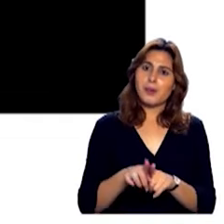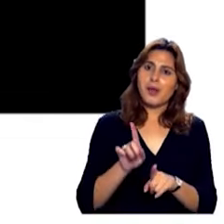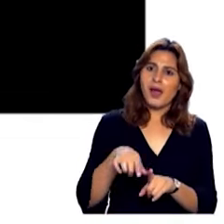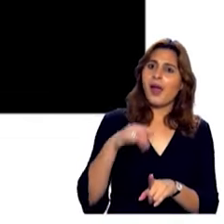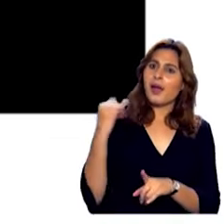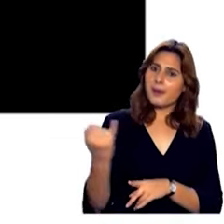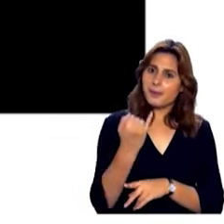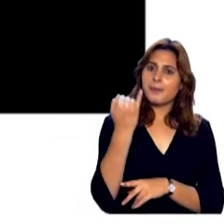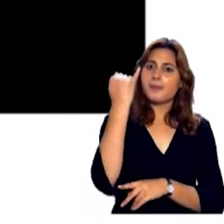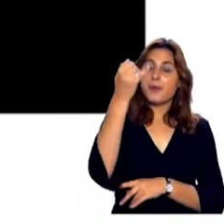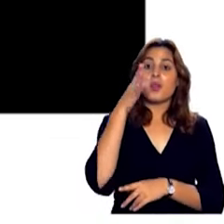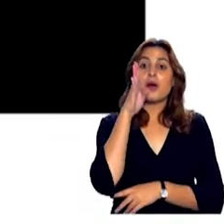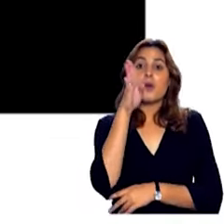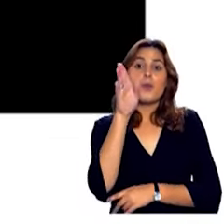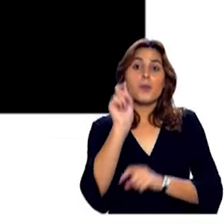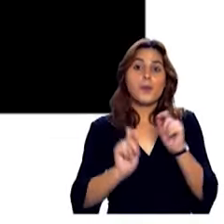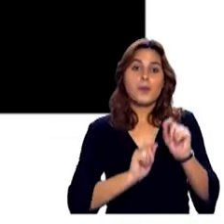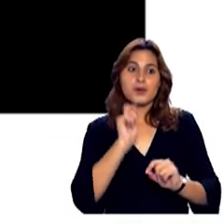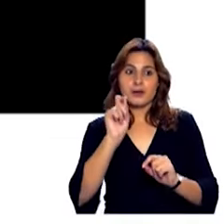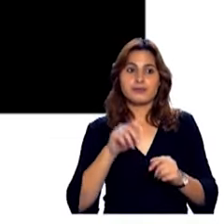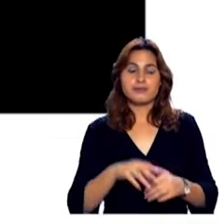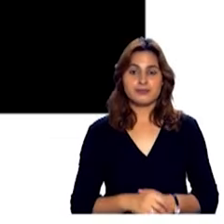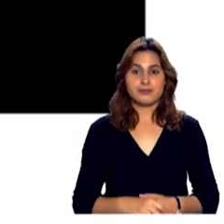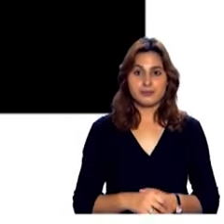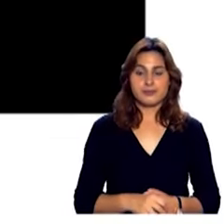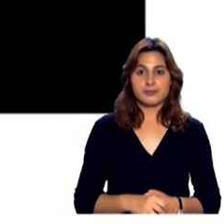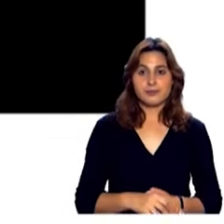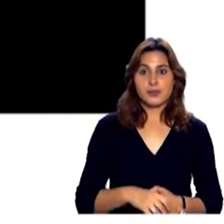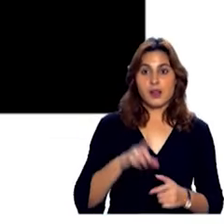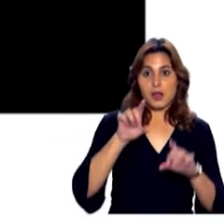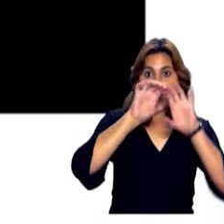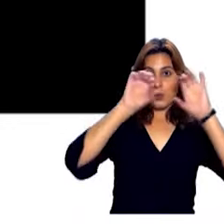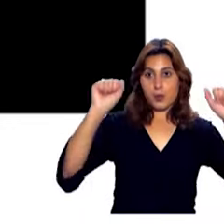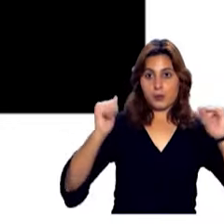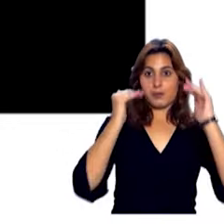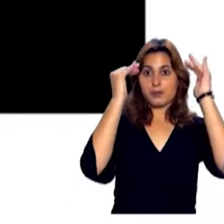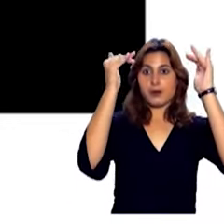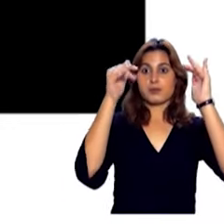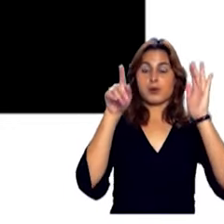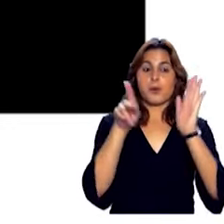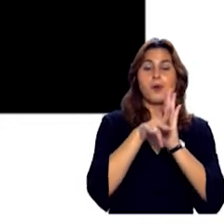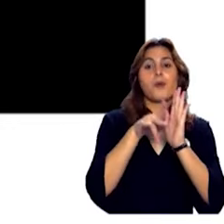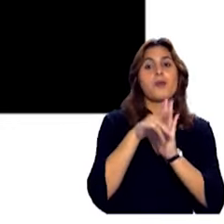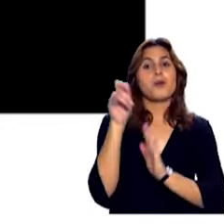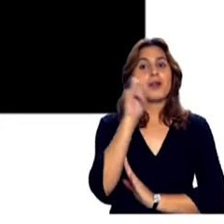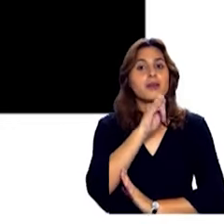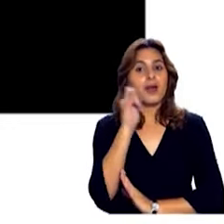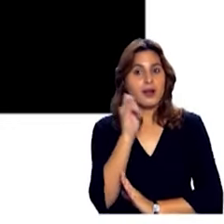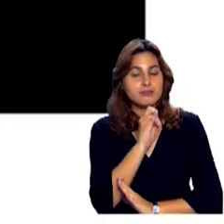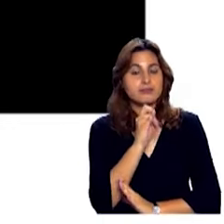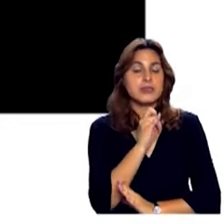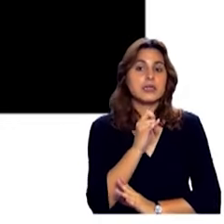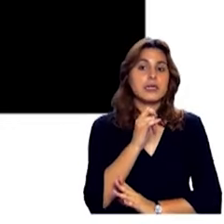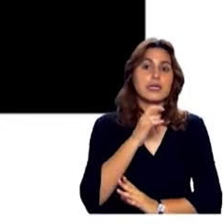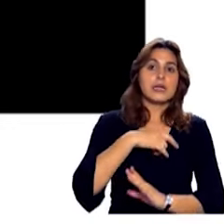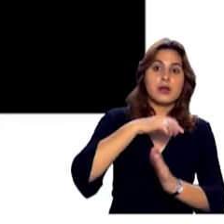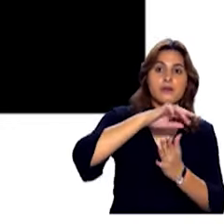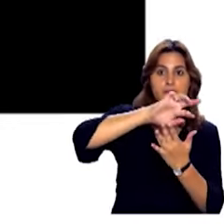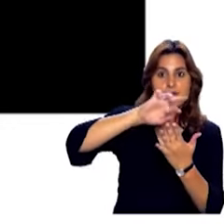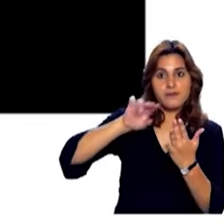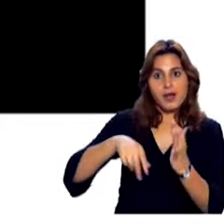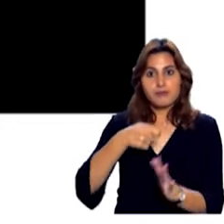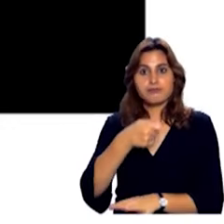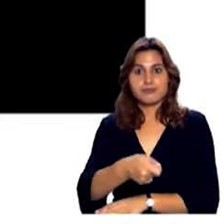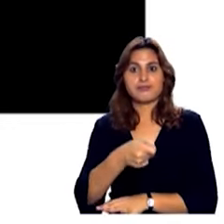perché le funzioni Della corte di cassazione italiana non sono disciplin in modo rigido Dalla corte Dalla